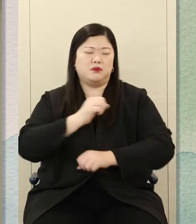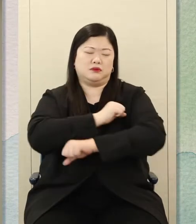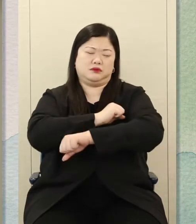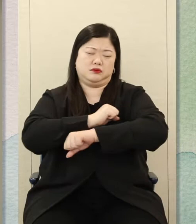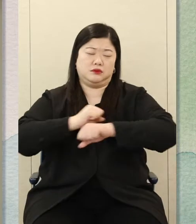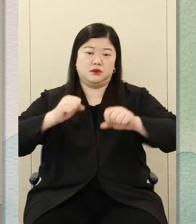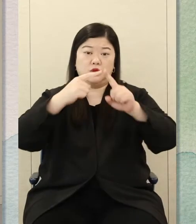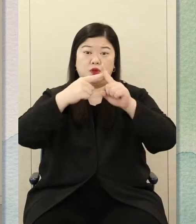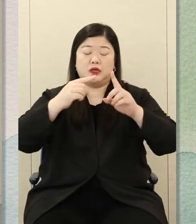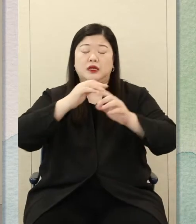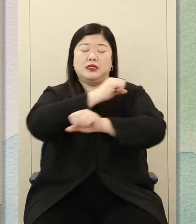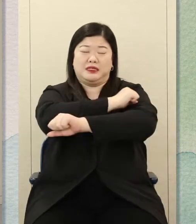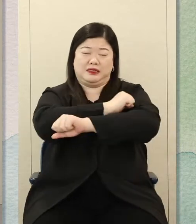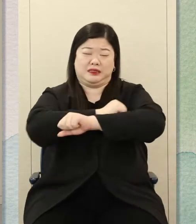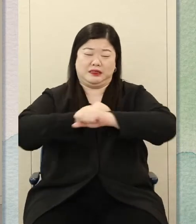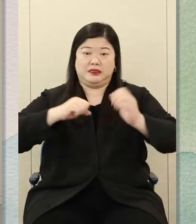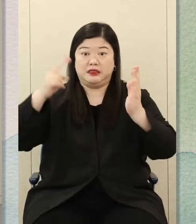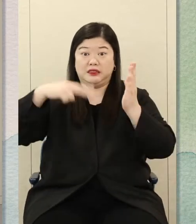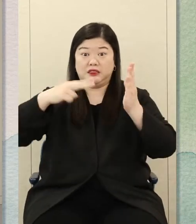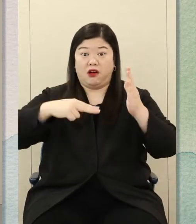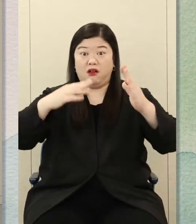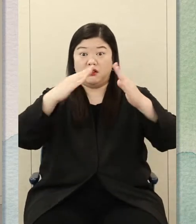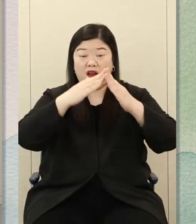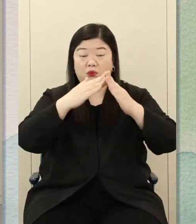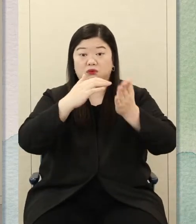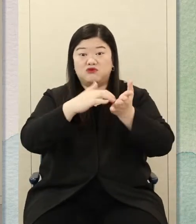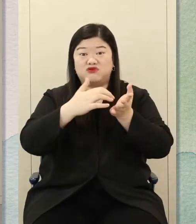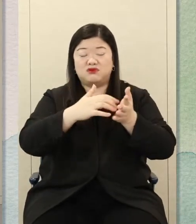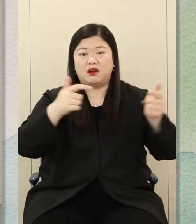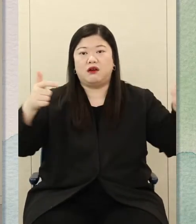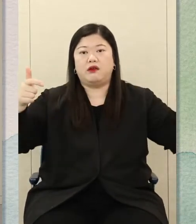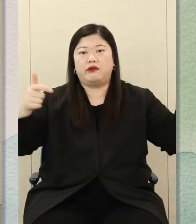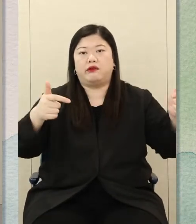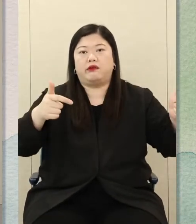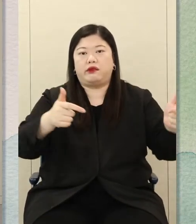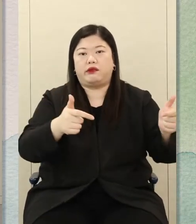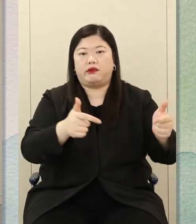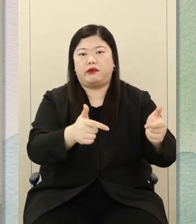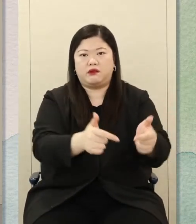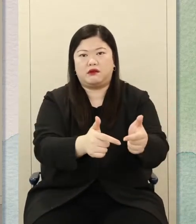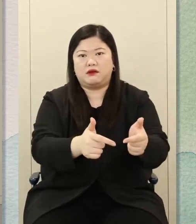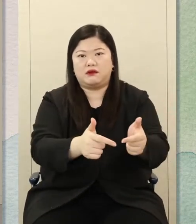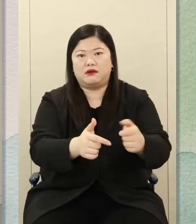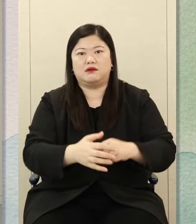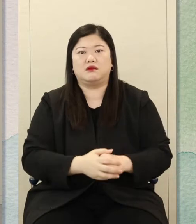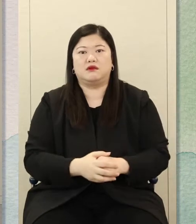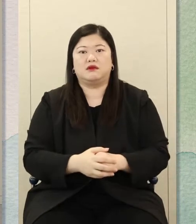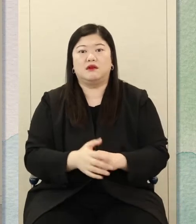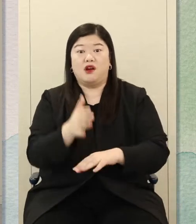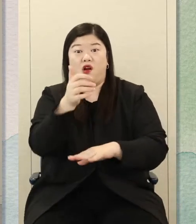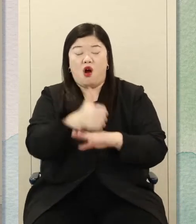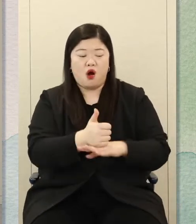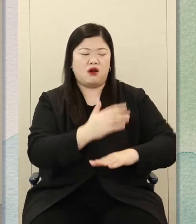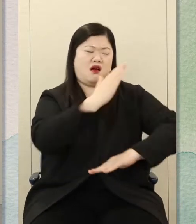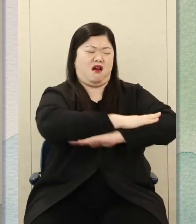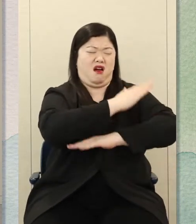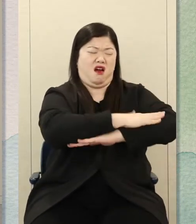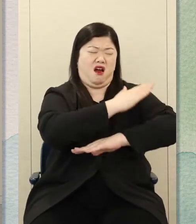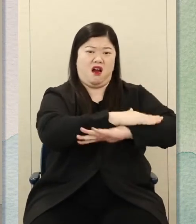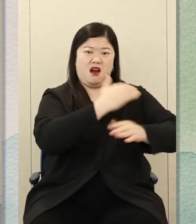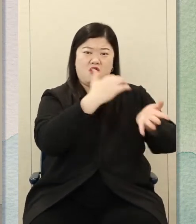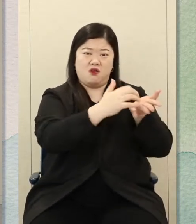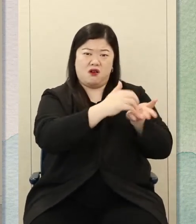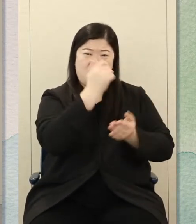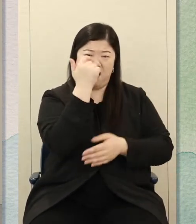자꾸 줄어들고 있다. 이게 이제 제일 큰 문제가 되는 거죠. 그래서 가치 창출하고 가치 확보가, 예, 서로